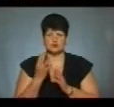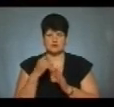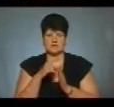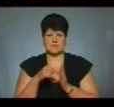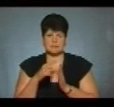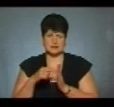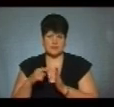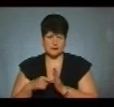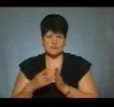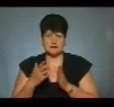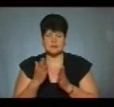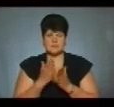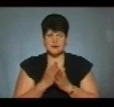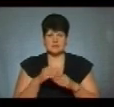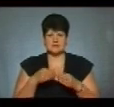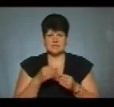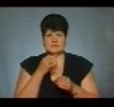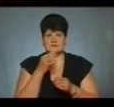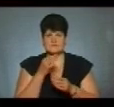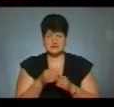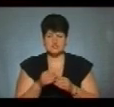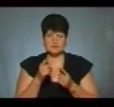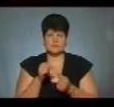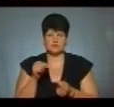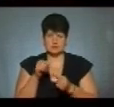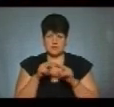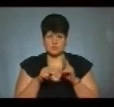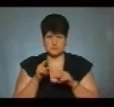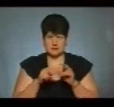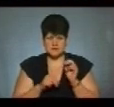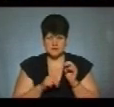питання, на які мають дати відповідь експерти. Перше, чи відповідає будівництво